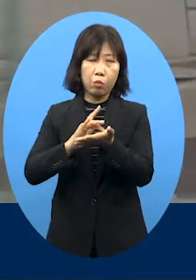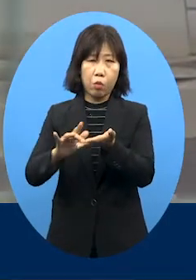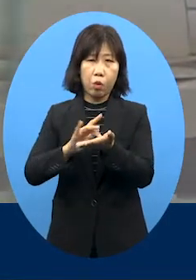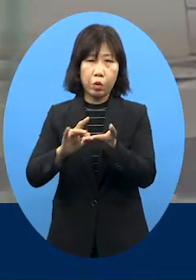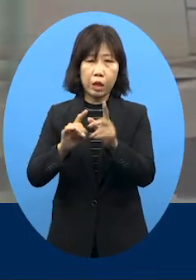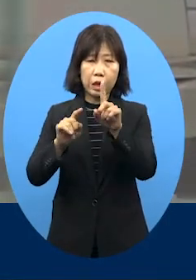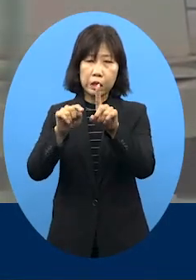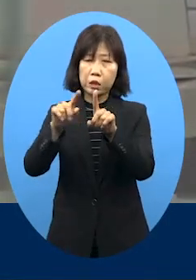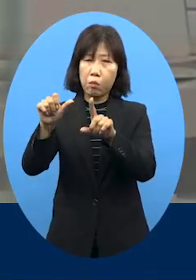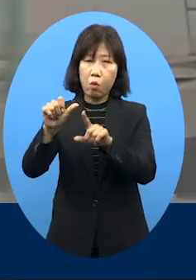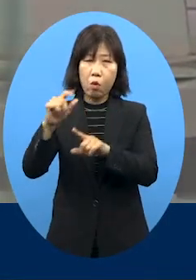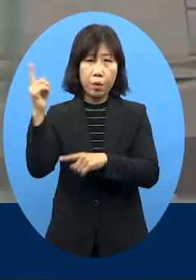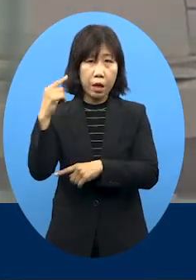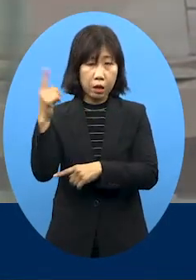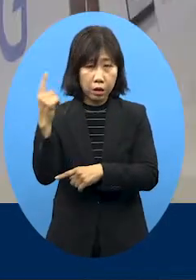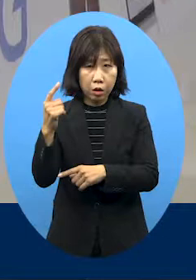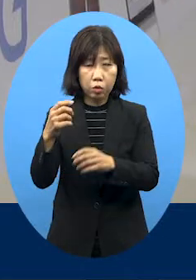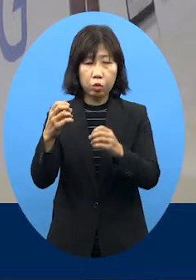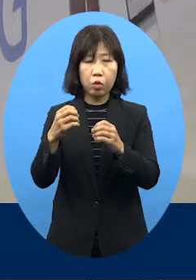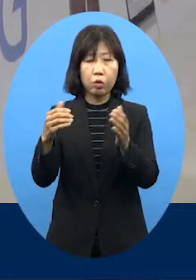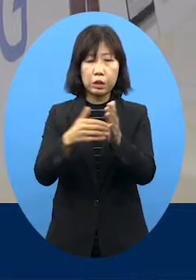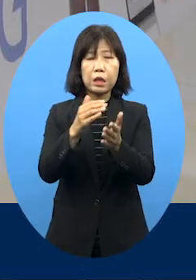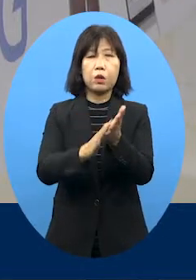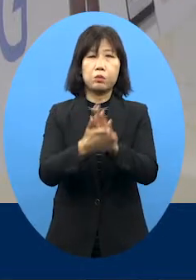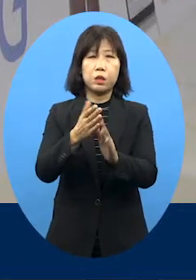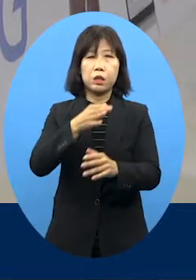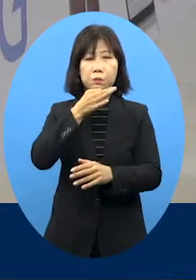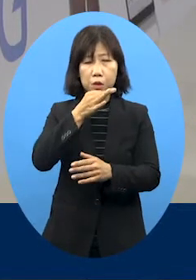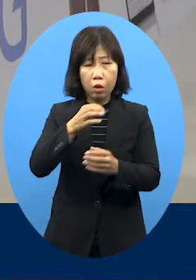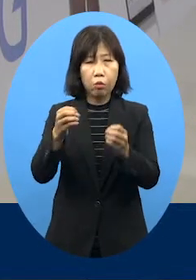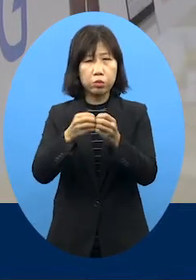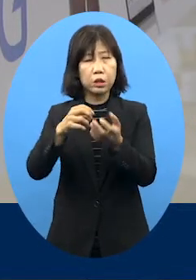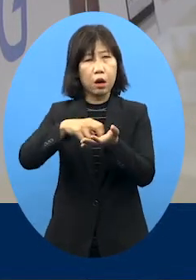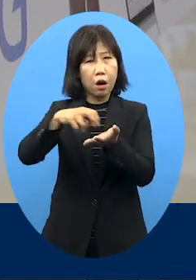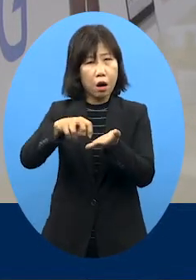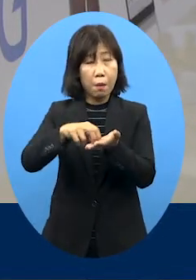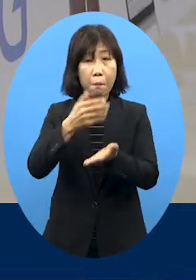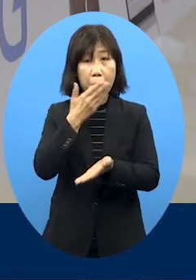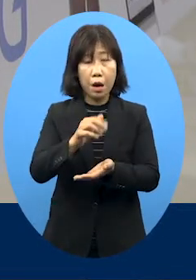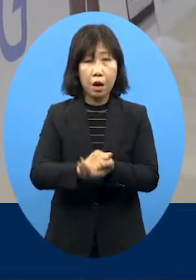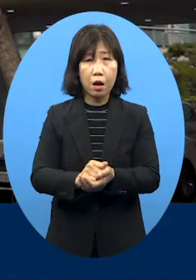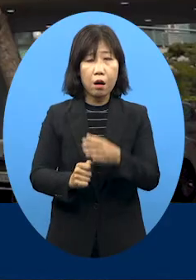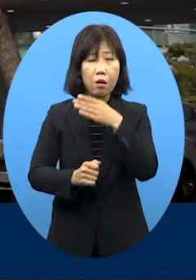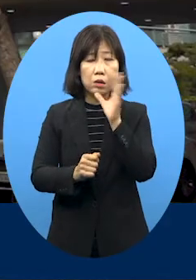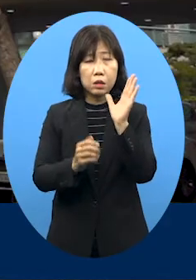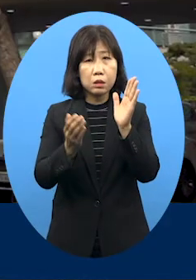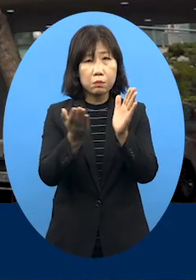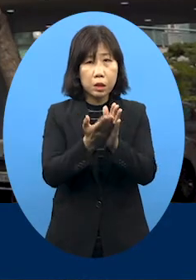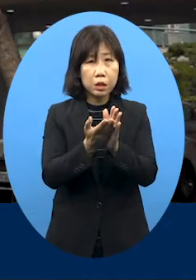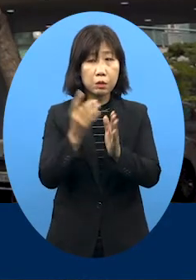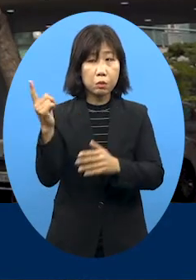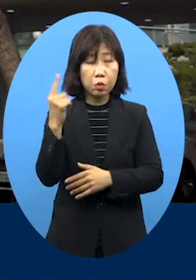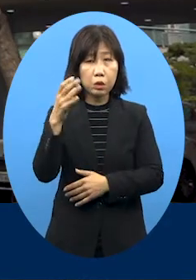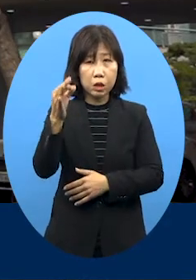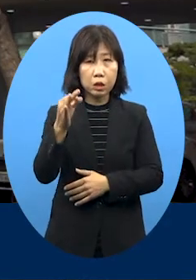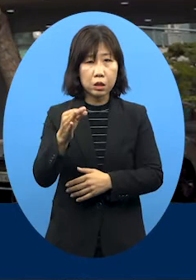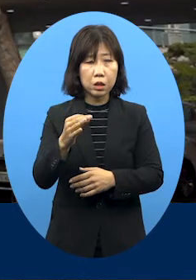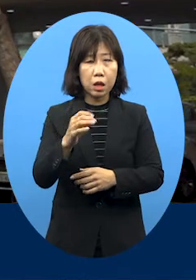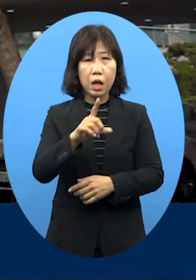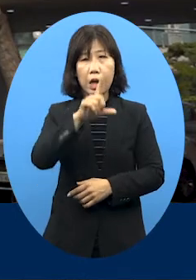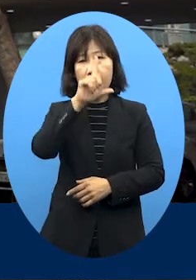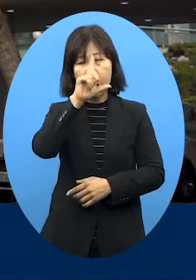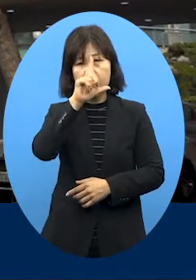1.5 기가 바이트 데이터 무제한 음성 문자 서비스를 이용할 수 있습니다 어르신 맞춤형 요금제는